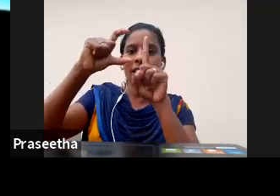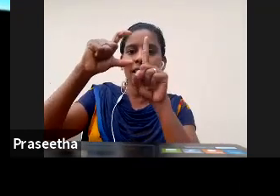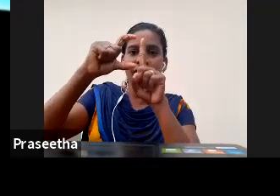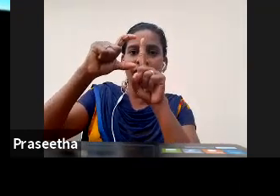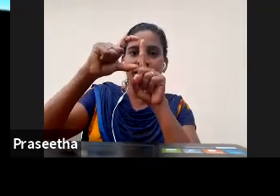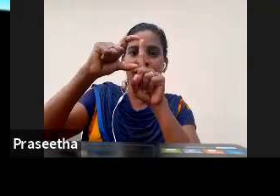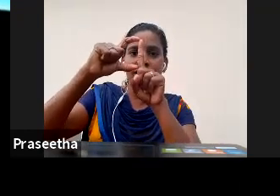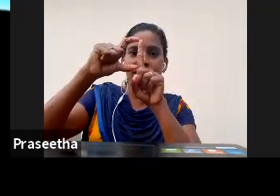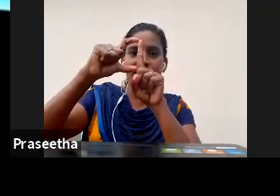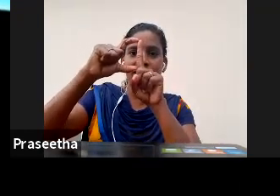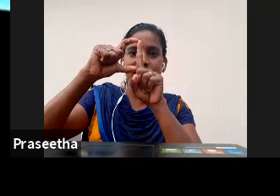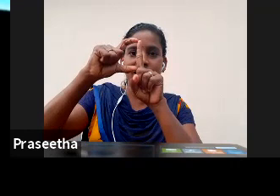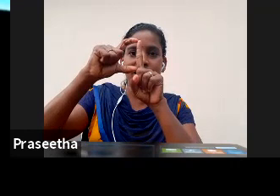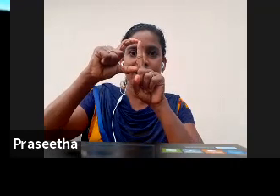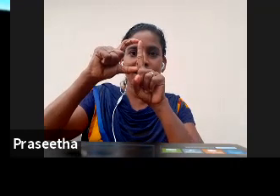ഡി,